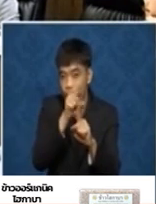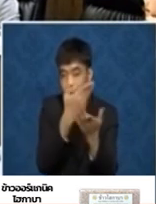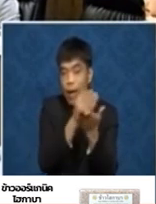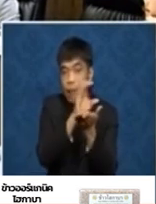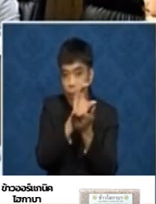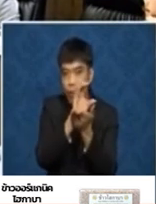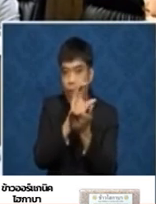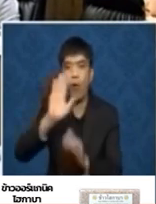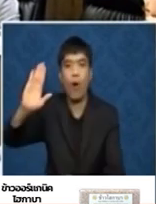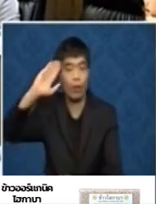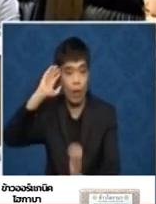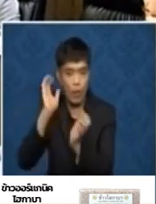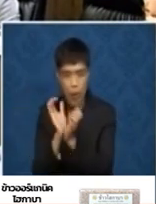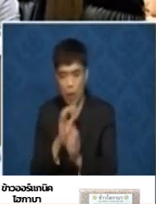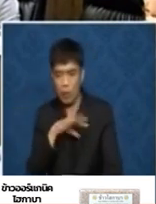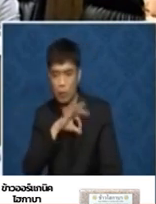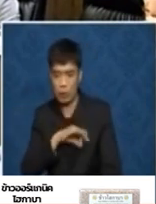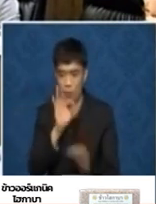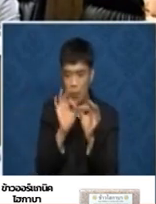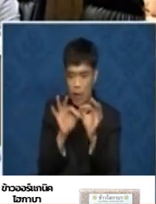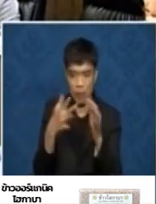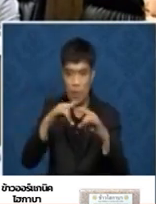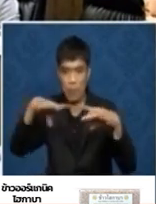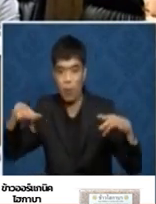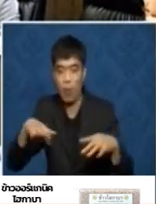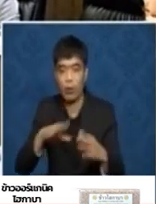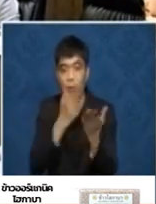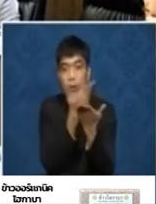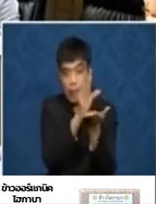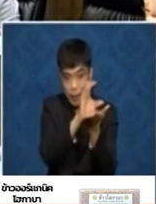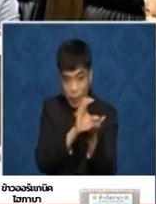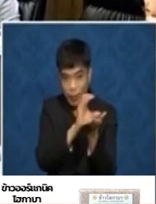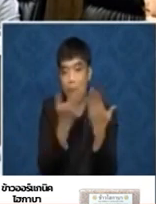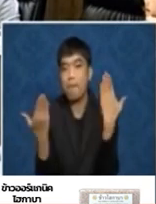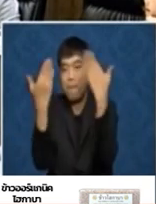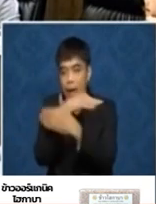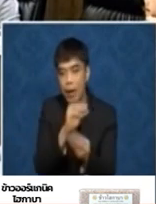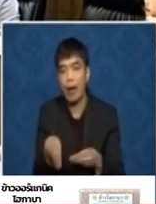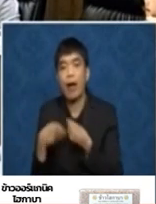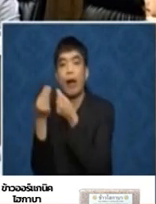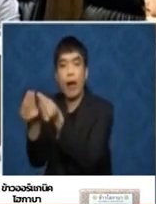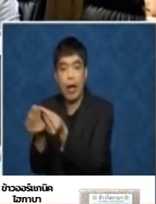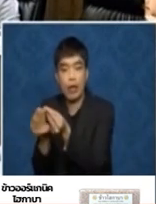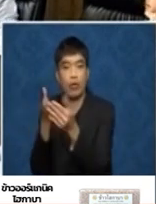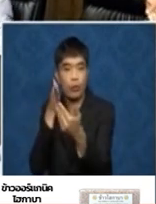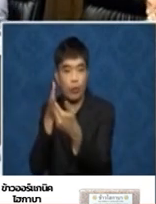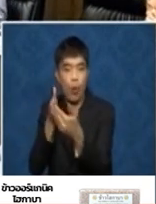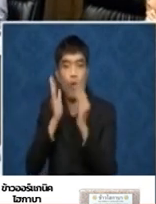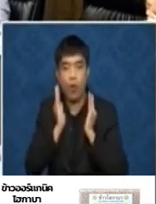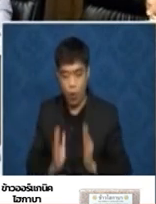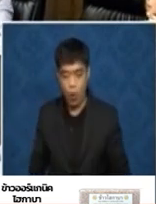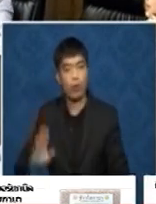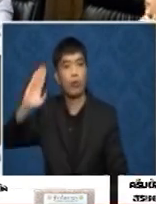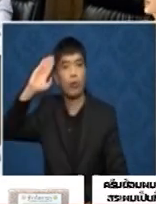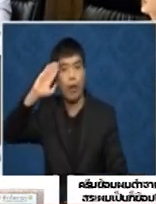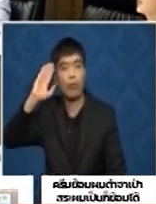ที่มันดูไม่สมเหตุสมผลและสุรุ่ยสุร่ายแบบนี้มาให้ความสำคัญกับสวัสดิการและสวัสดิภาพเพื่อดูแลคุณภาพชีวิ